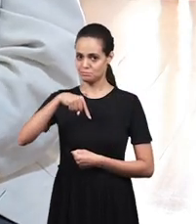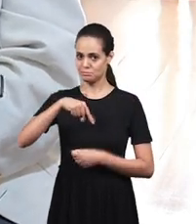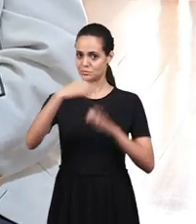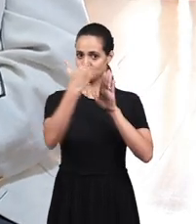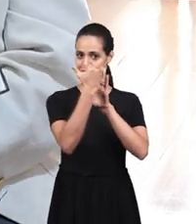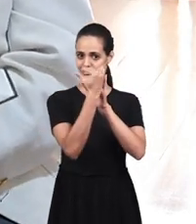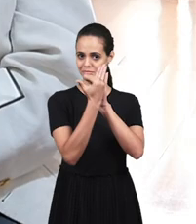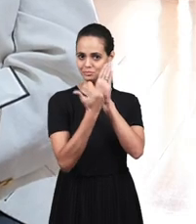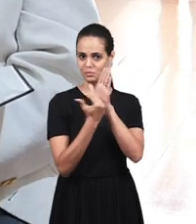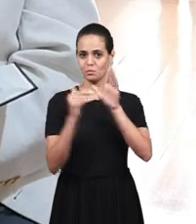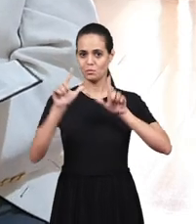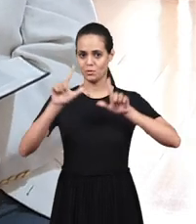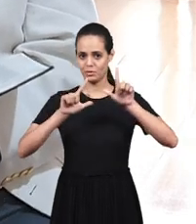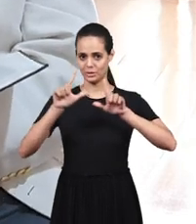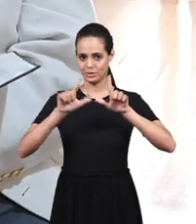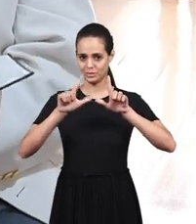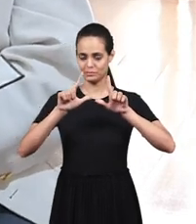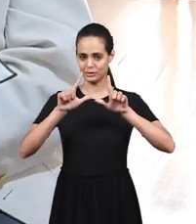программу,